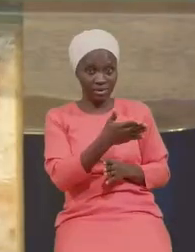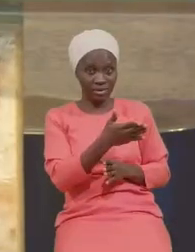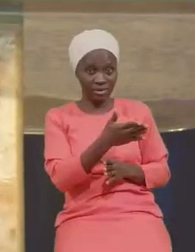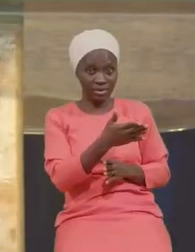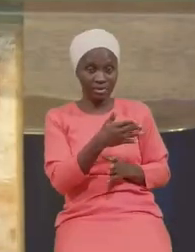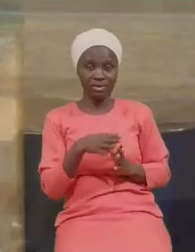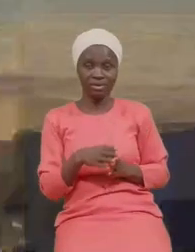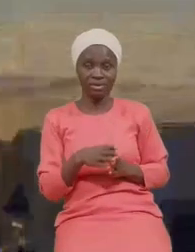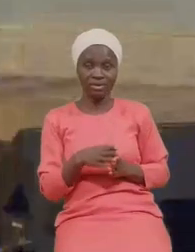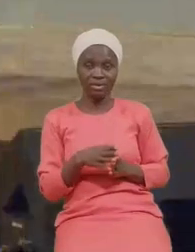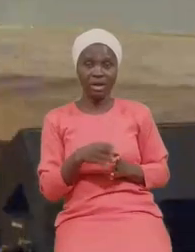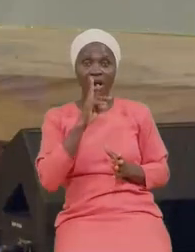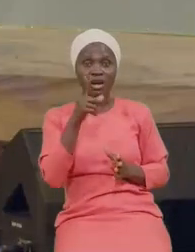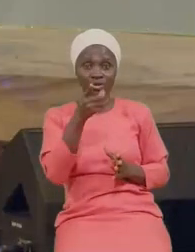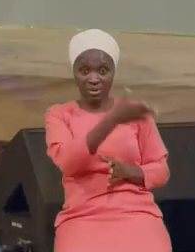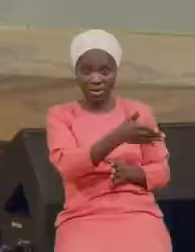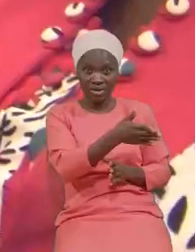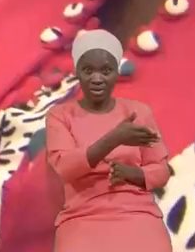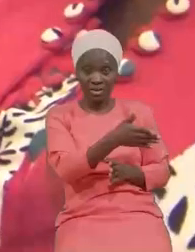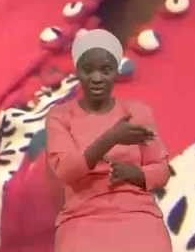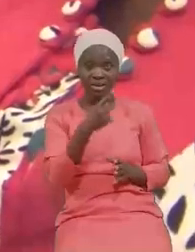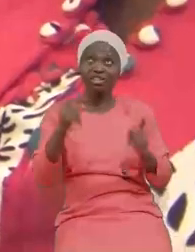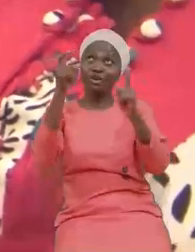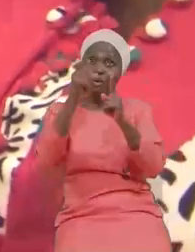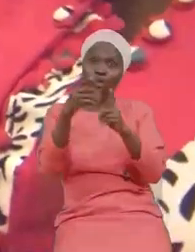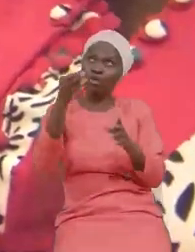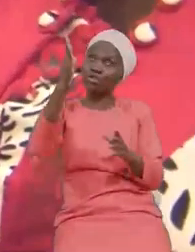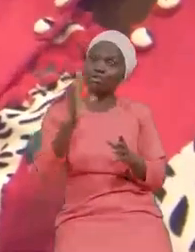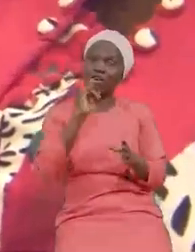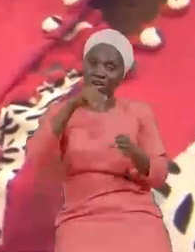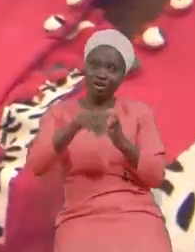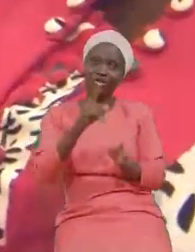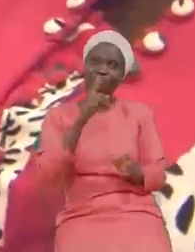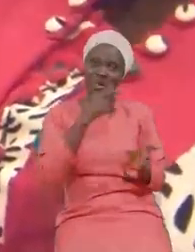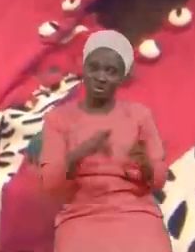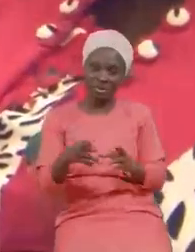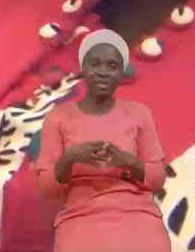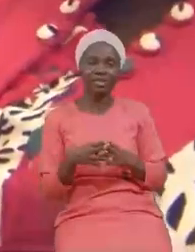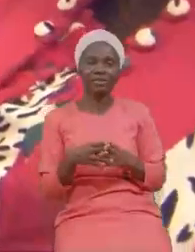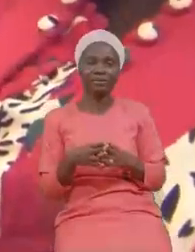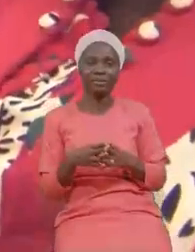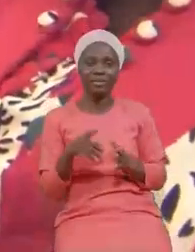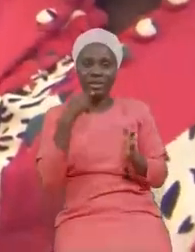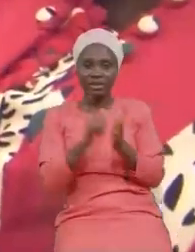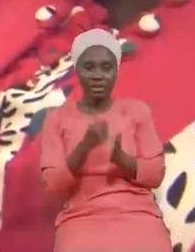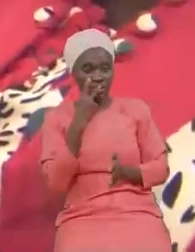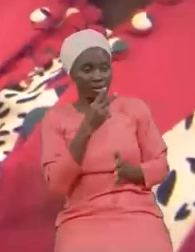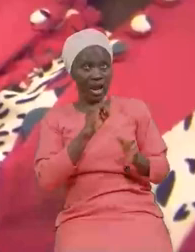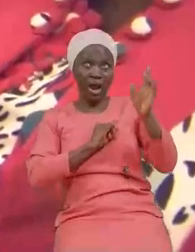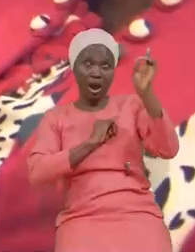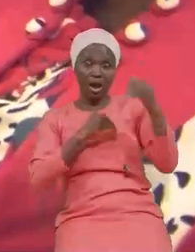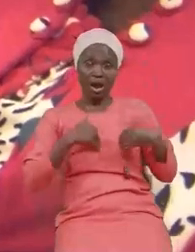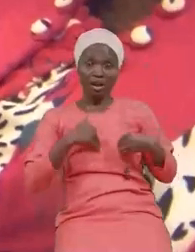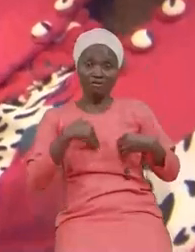est-il là était là la Parole de Dieu déjà dans ta bouche regarde je t'établi aujourd'hui